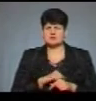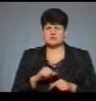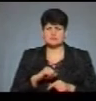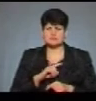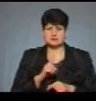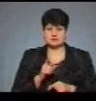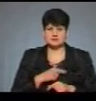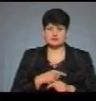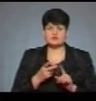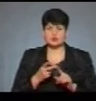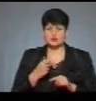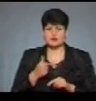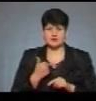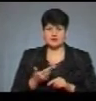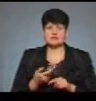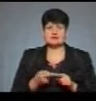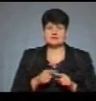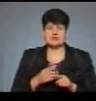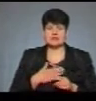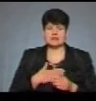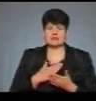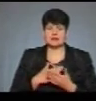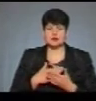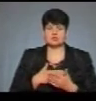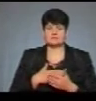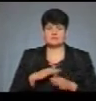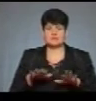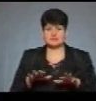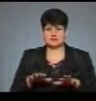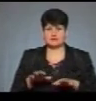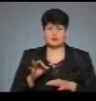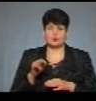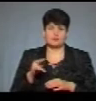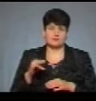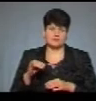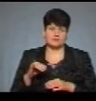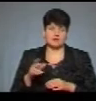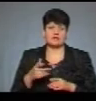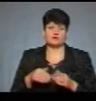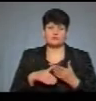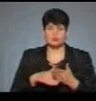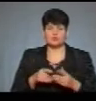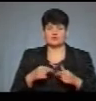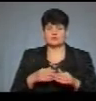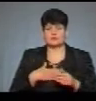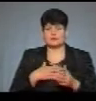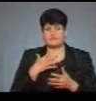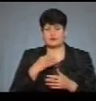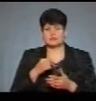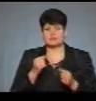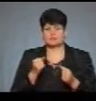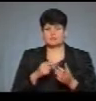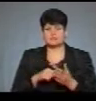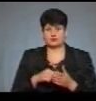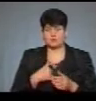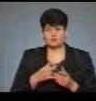найпотужніших і вже другий рік поспіль – це є наш місцевий опілля, який допомагає активно організовувати зробити нам файне зимове містечко. Також цього